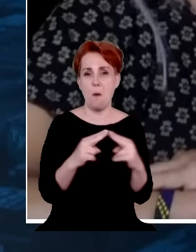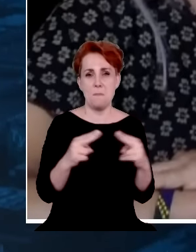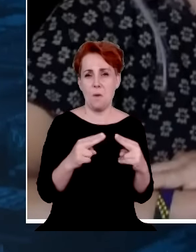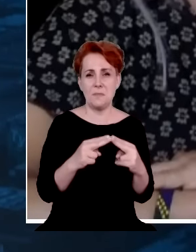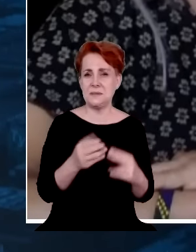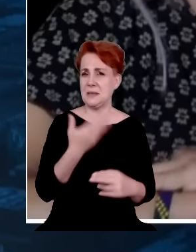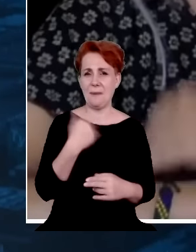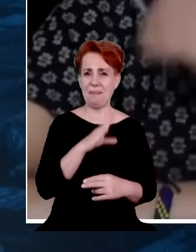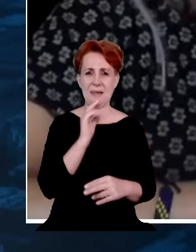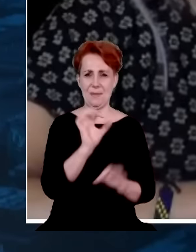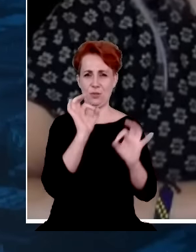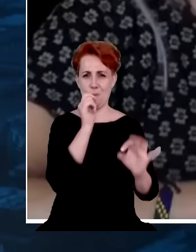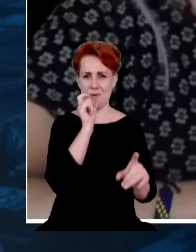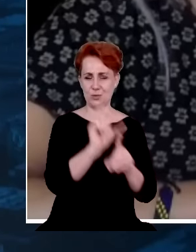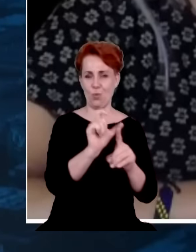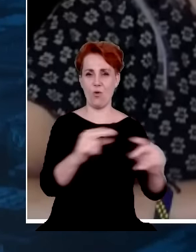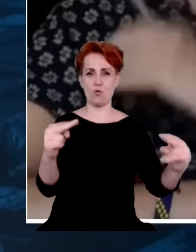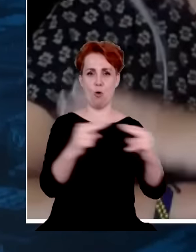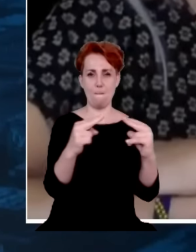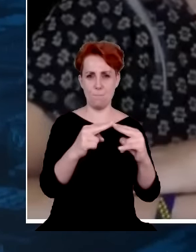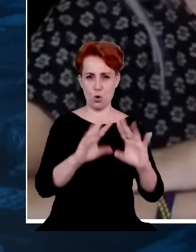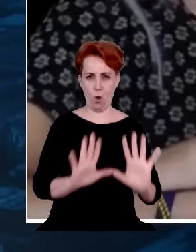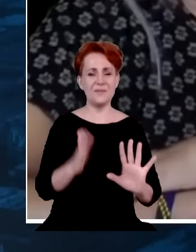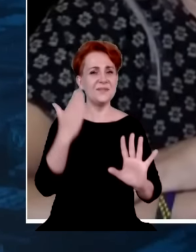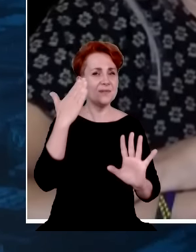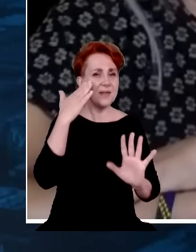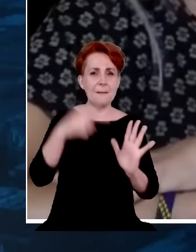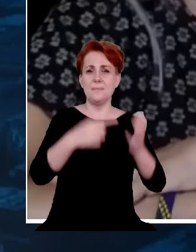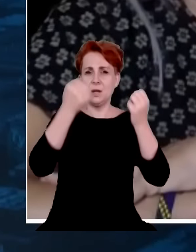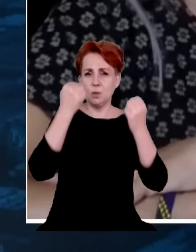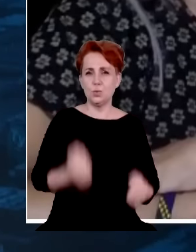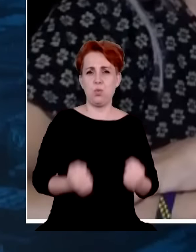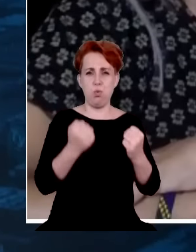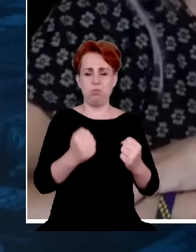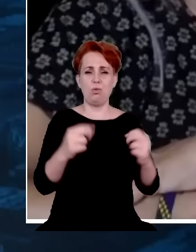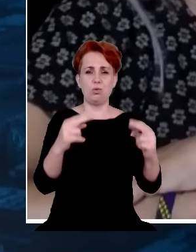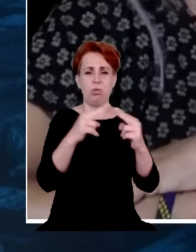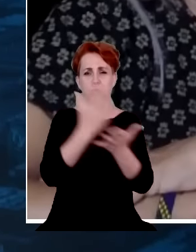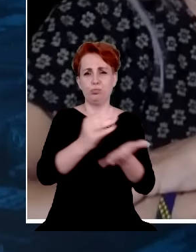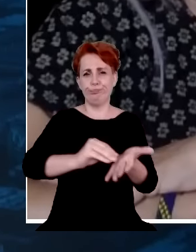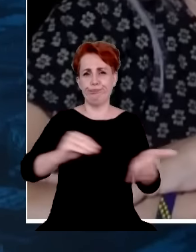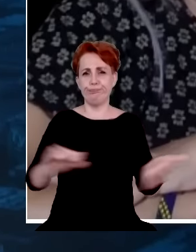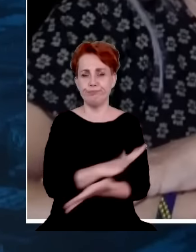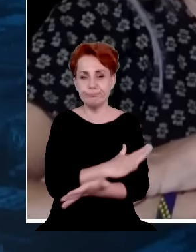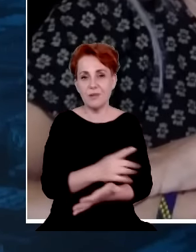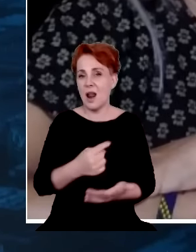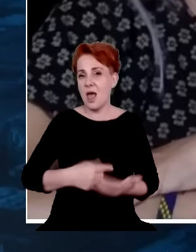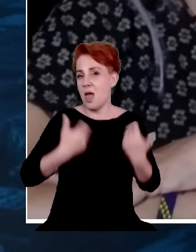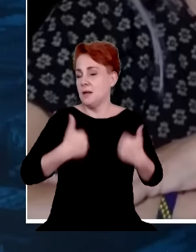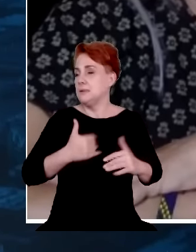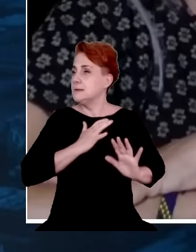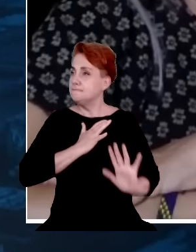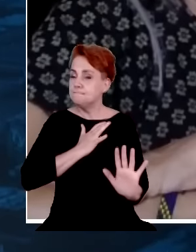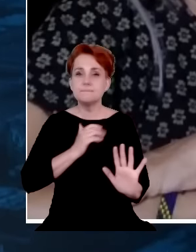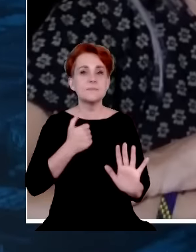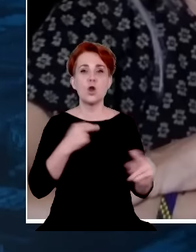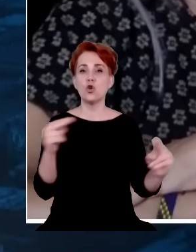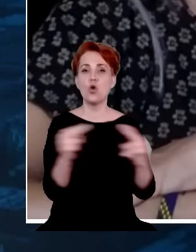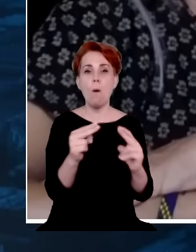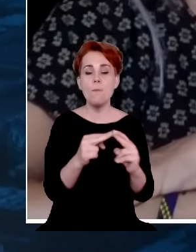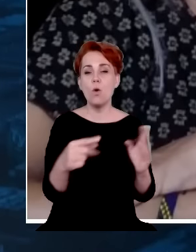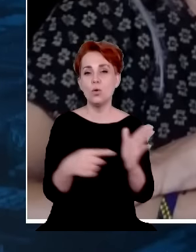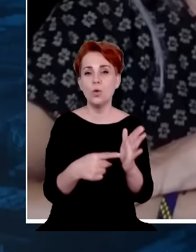określeniem ja wiem to trudno takie dość trudno ukute określenie ono mnie osobiście boli bo ten kompromis to również